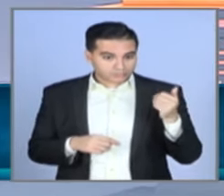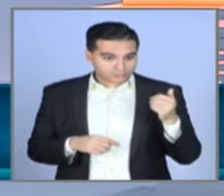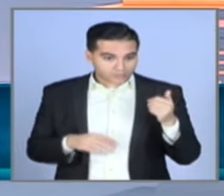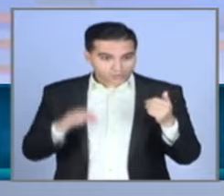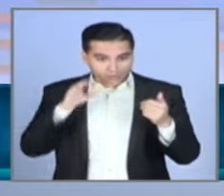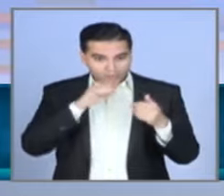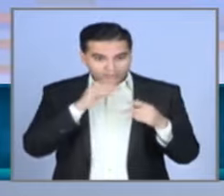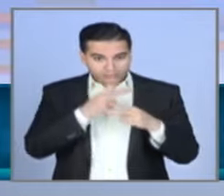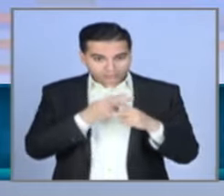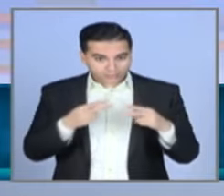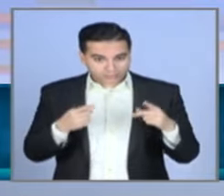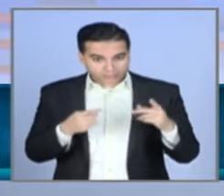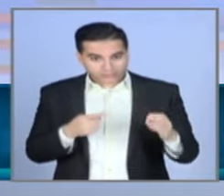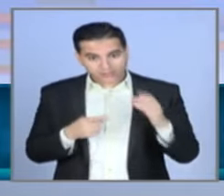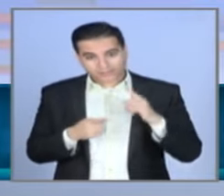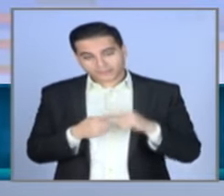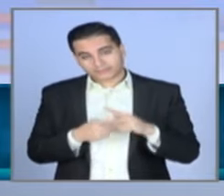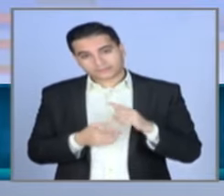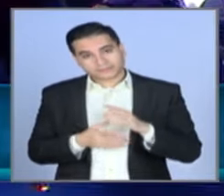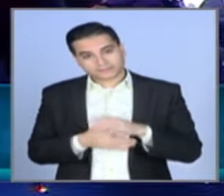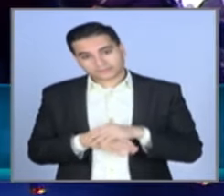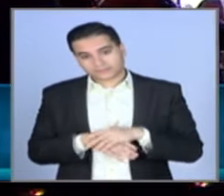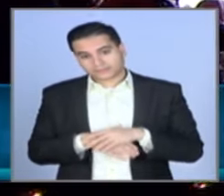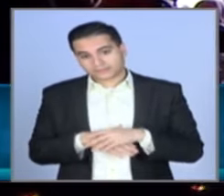يعني. القطط. إجابة خاطئة.